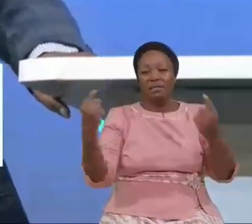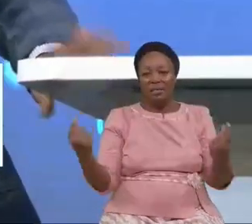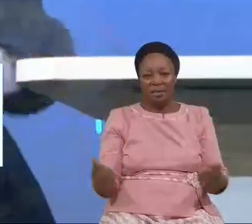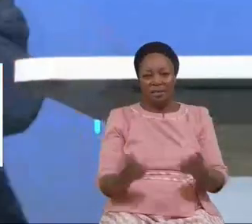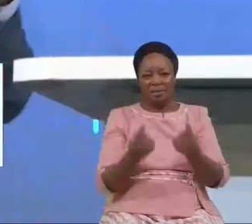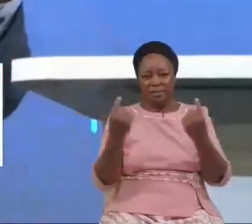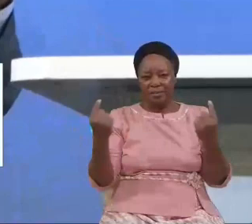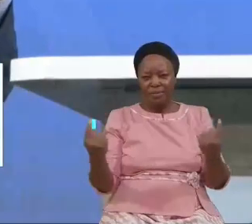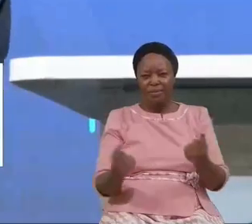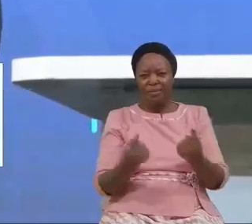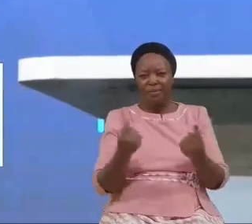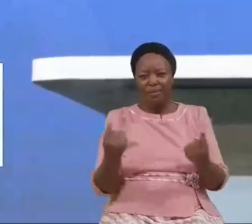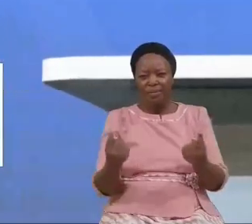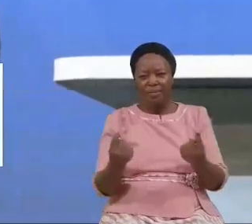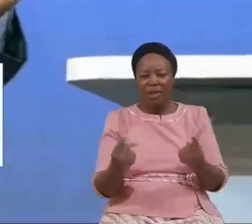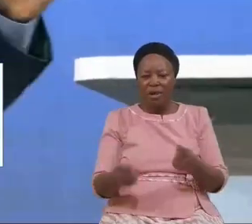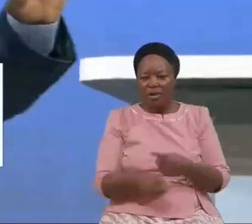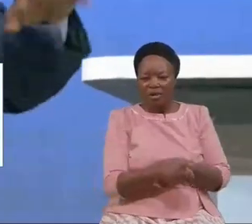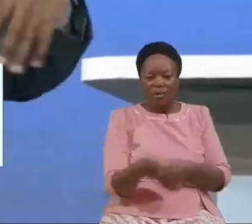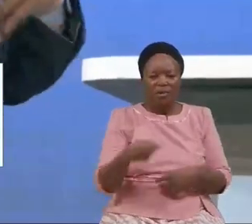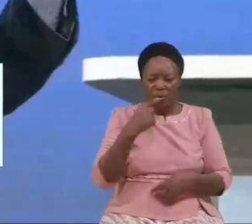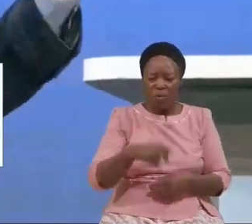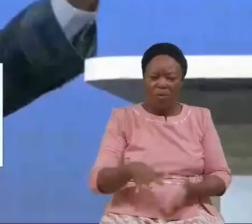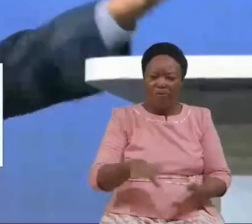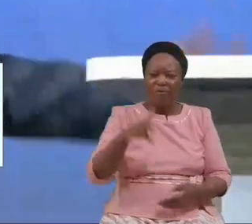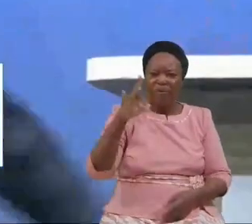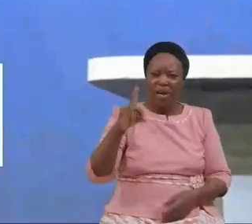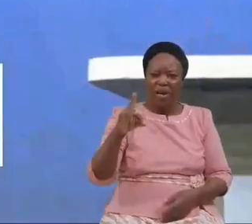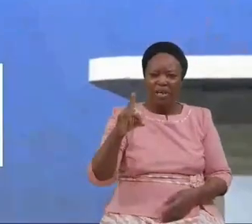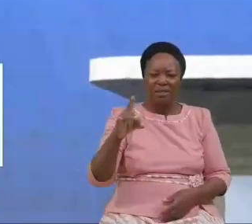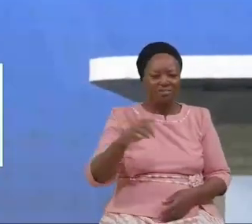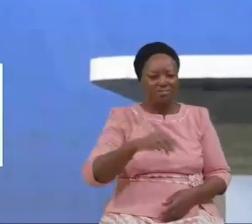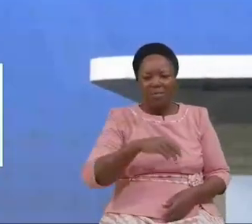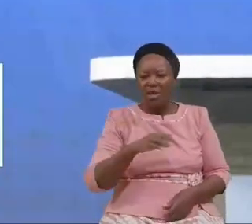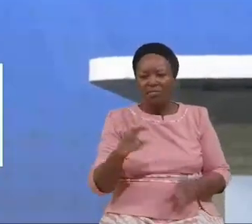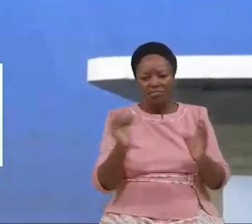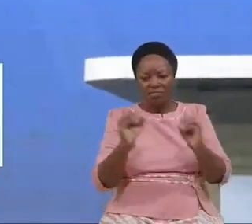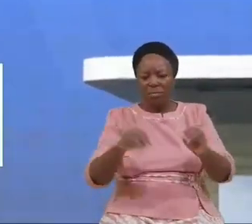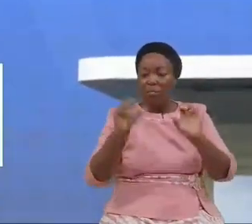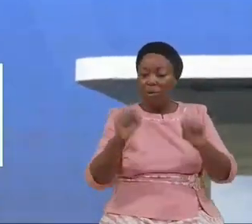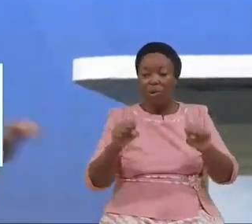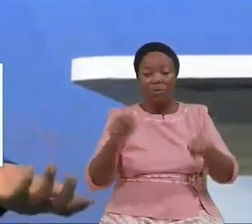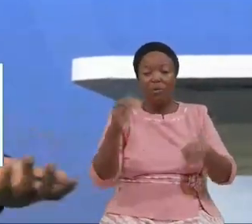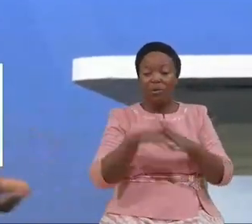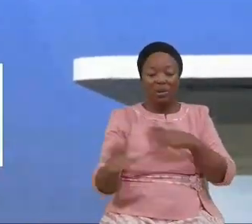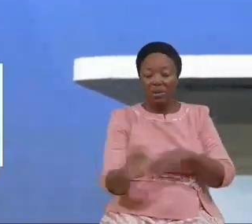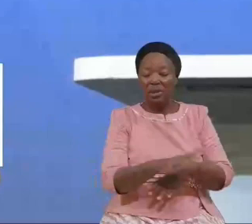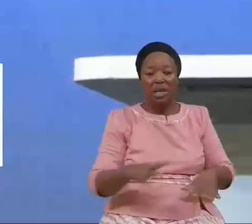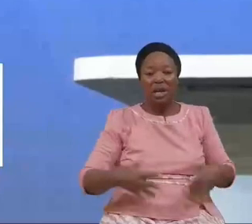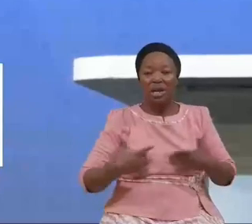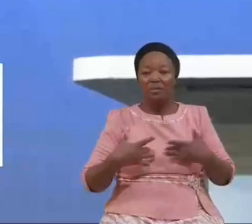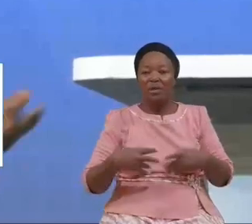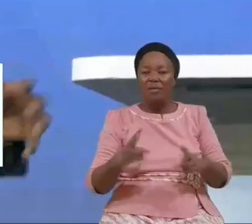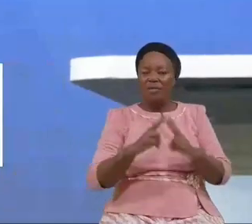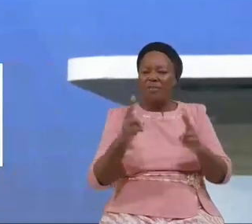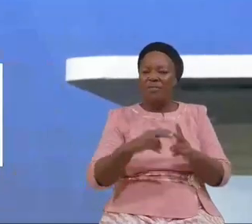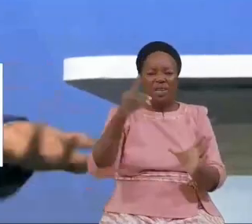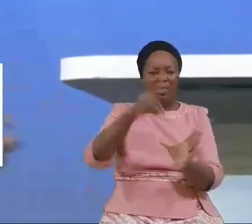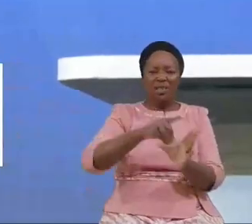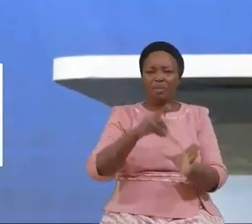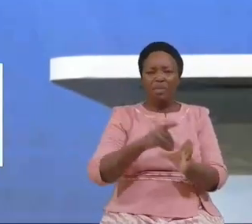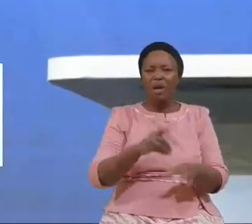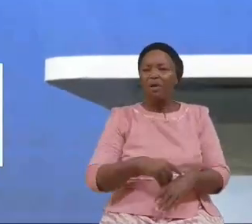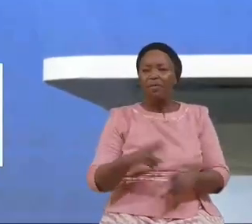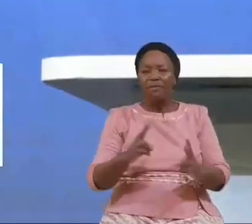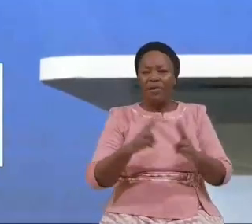Invalides ceux qui n'ont plus de possibilités dans leur vie ils sont invalides ils sont